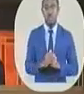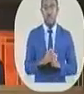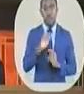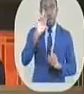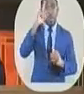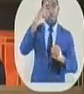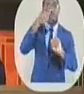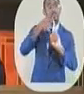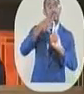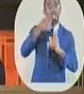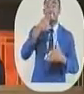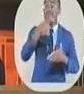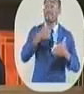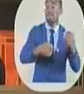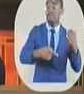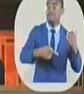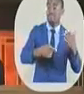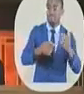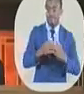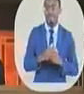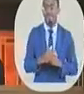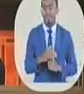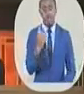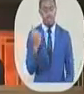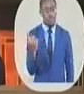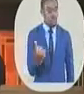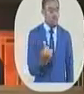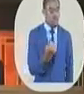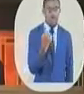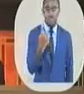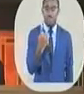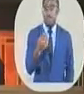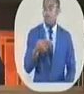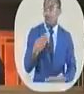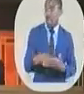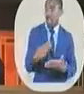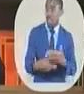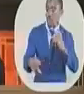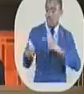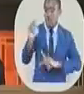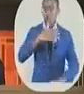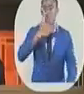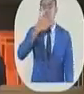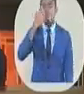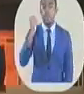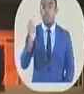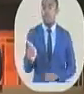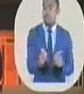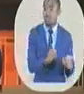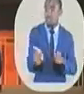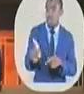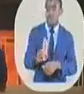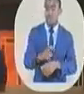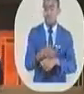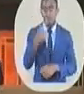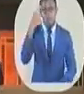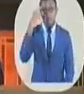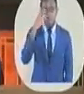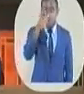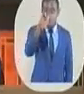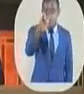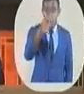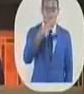L'objectif final étant toujours que nos deniers publics soient mieux utilisés à votre